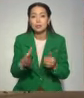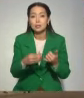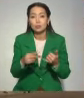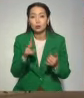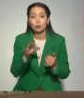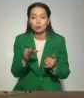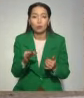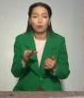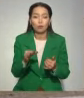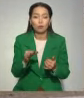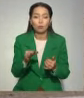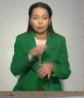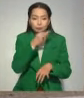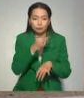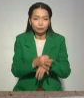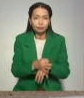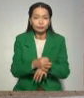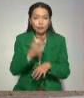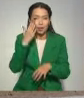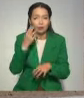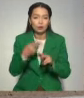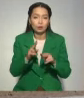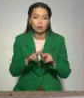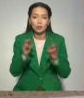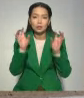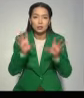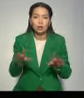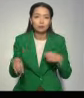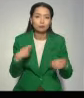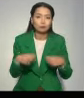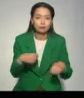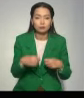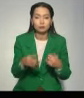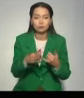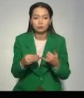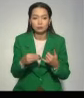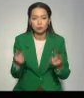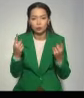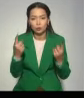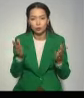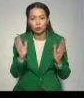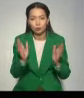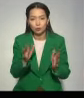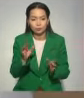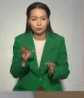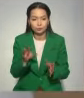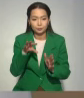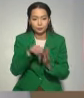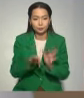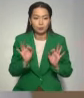но и привлечения к ответственности чиновников которые не раздавали лаком и гектары к ним подключилась и прокуратура